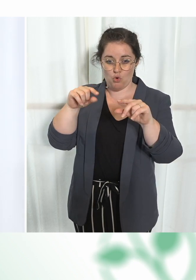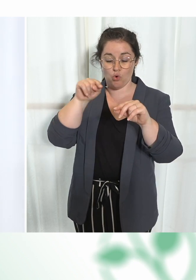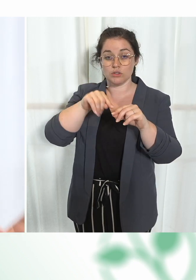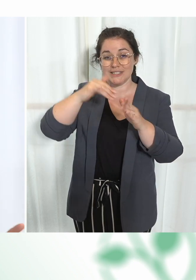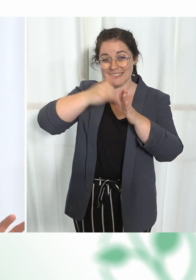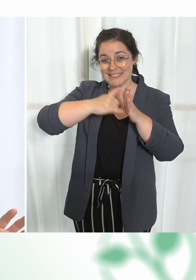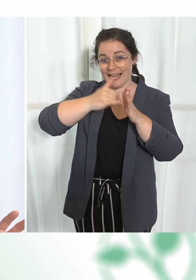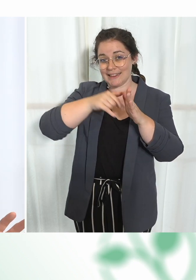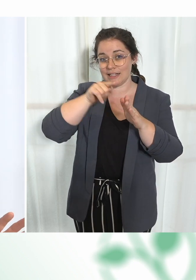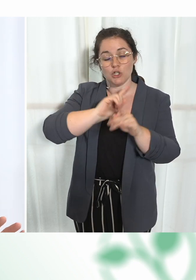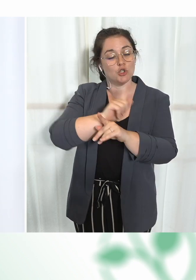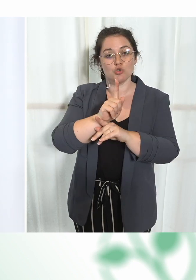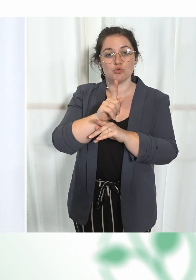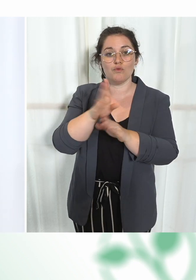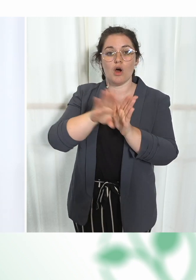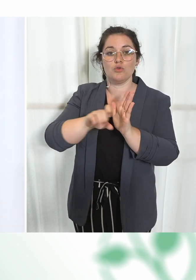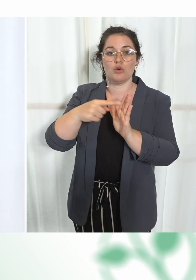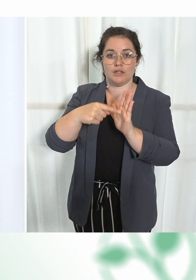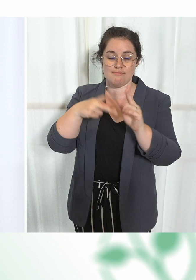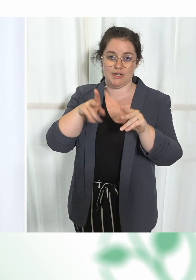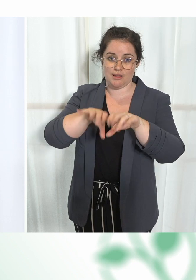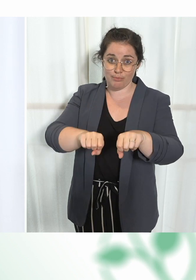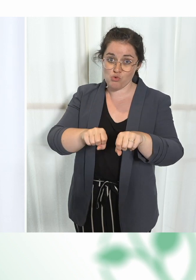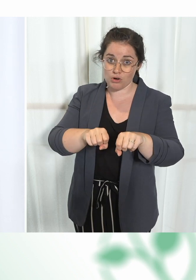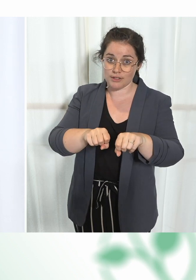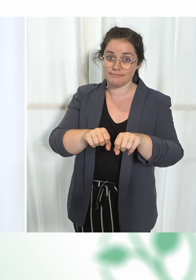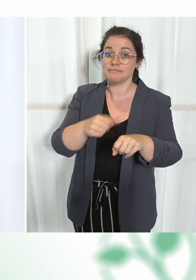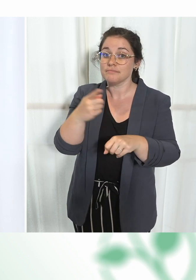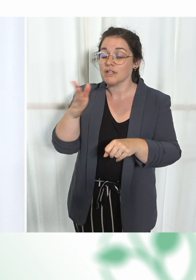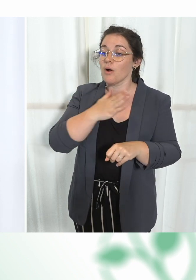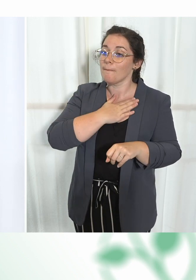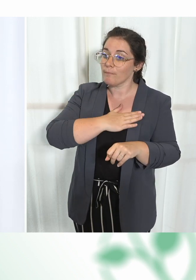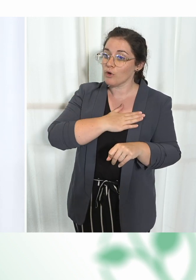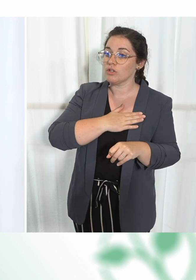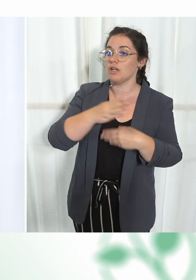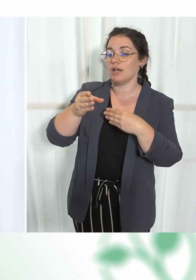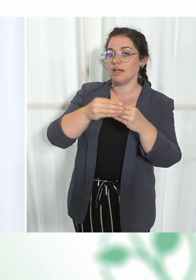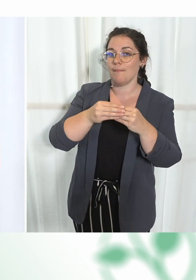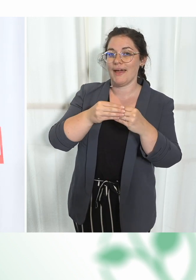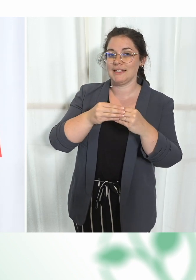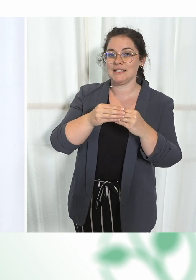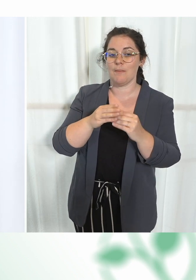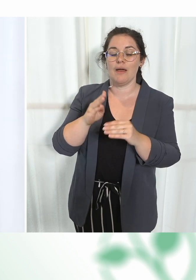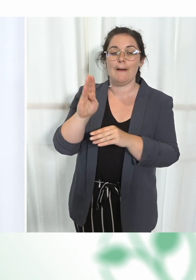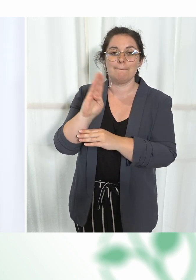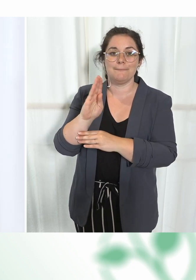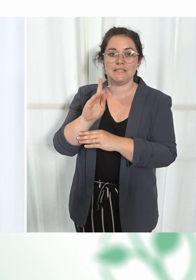können Sie sofort einen Online-Termin buchen, und wenn Sie möchten, haben wir gemeinsam mit Business Up Austria entwickelt,